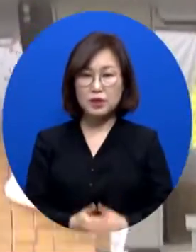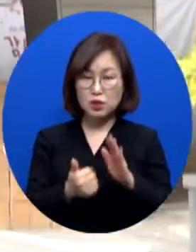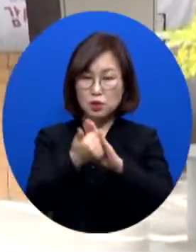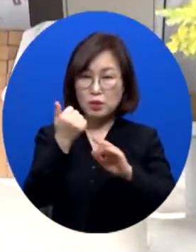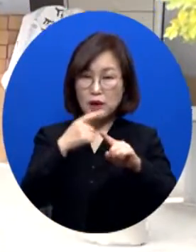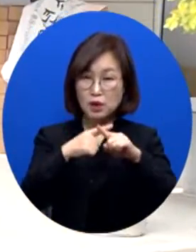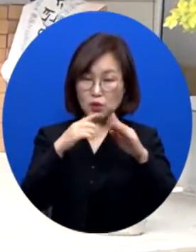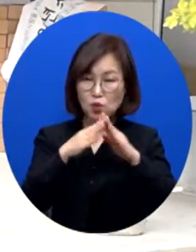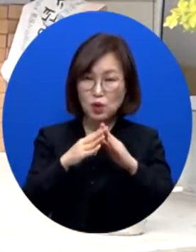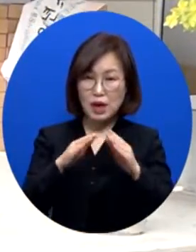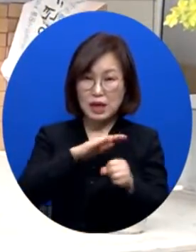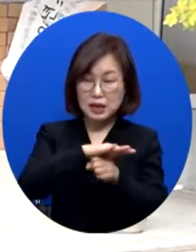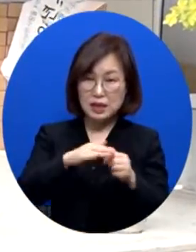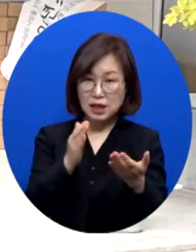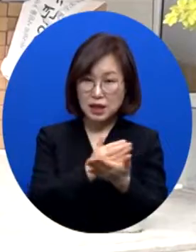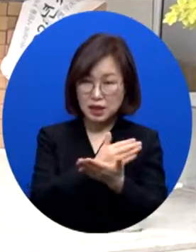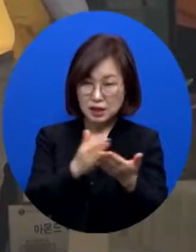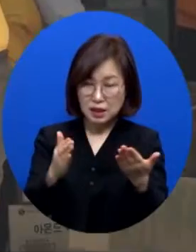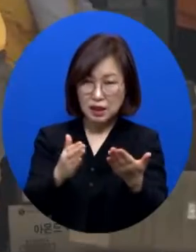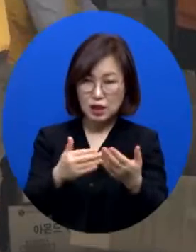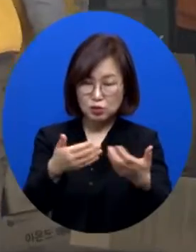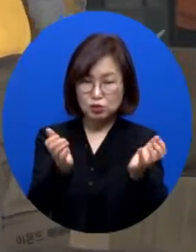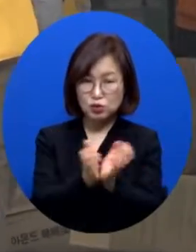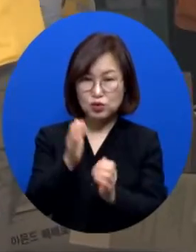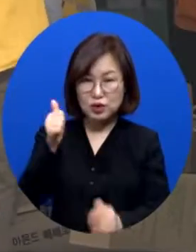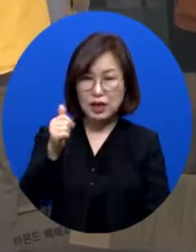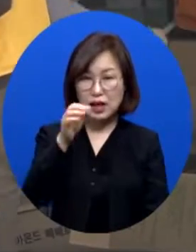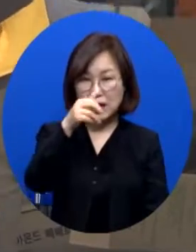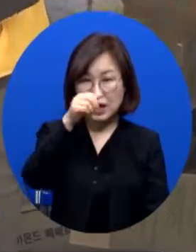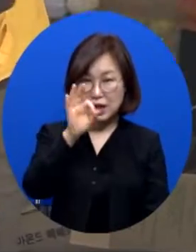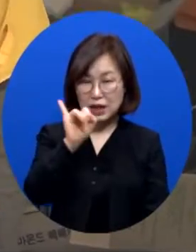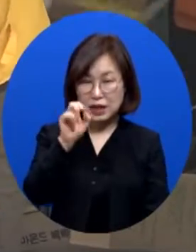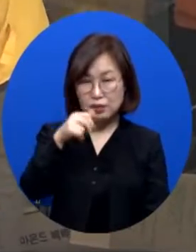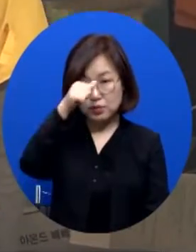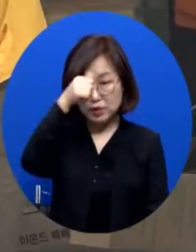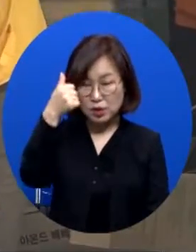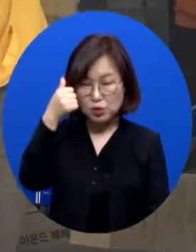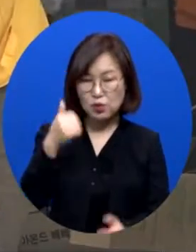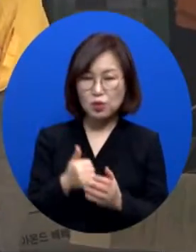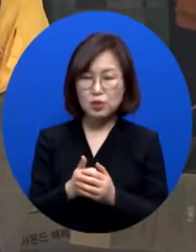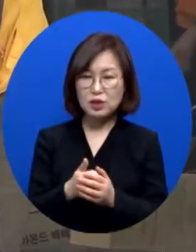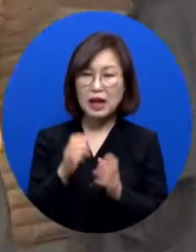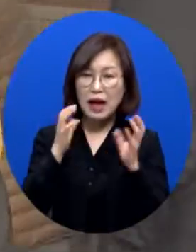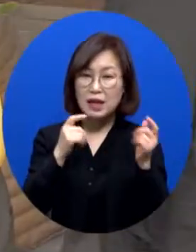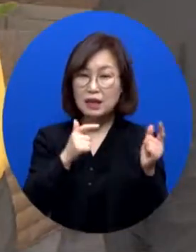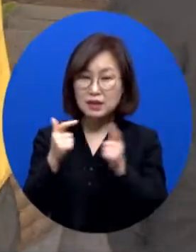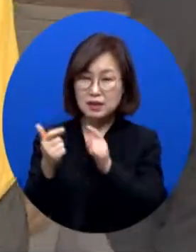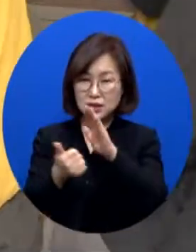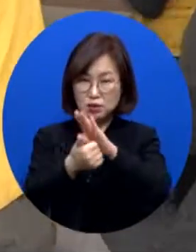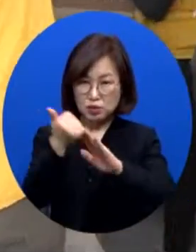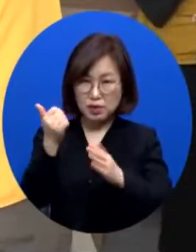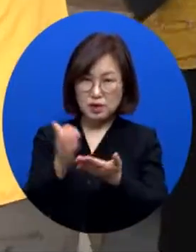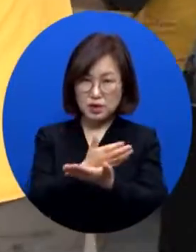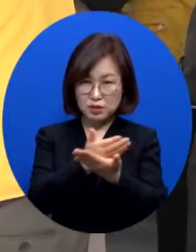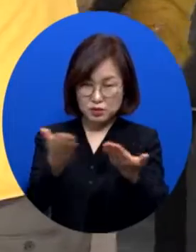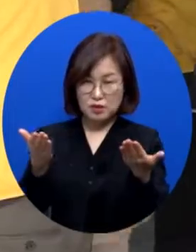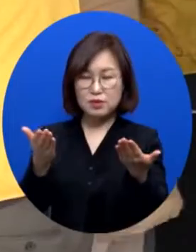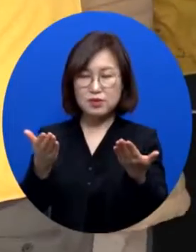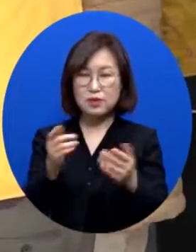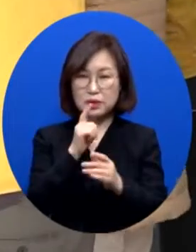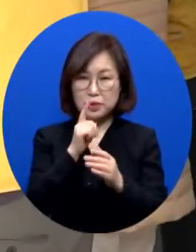소망교회 사랑 나눔 부장 임순호 장로는 가장 취약한 아동들에게 큰 위로와 희망을 전할 수 있길 바란다고